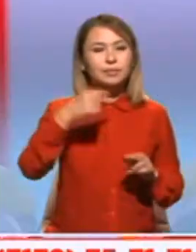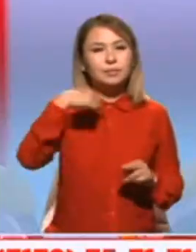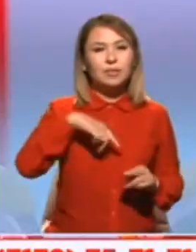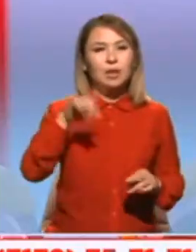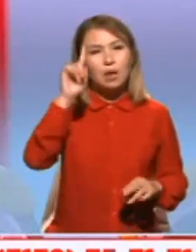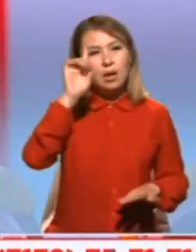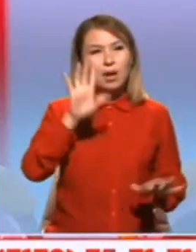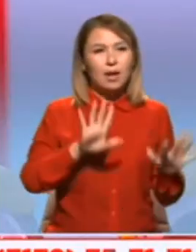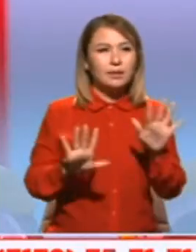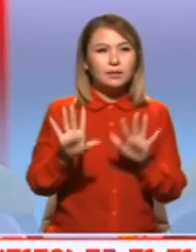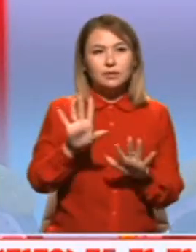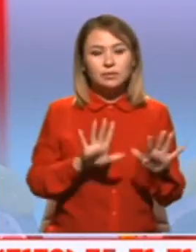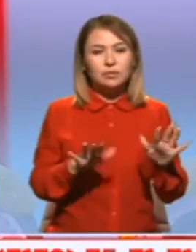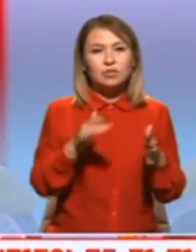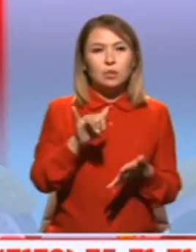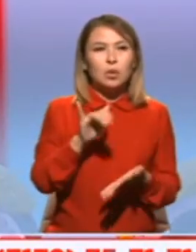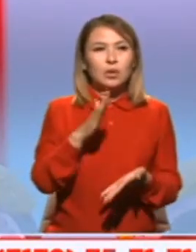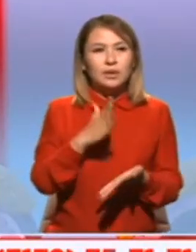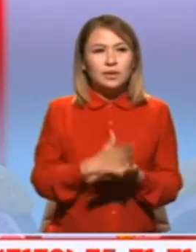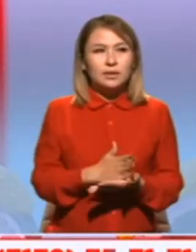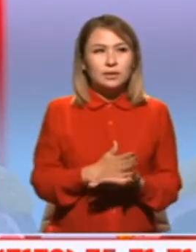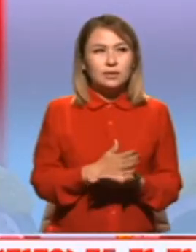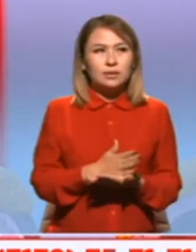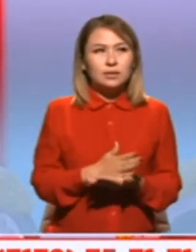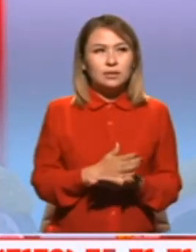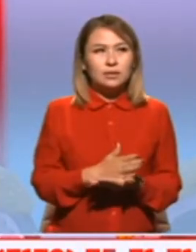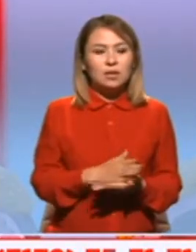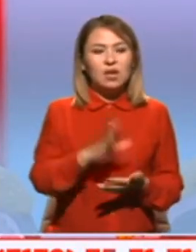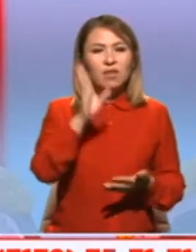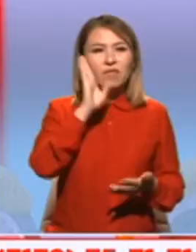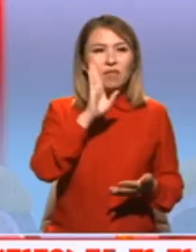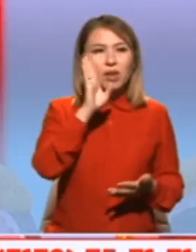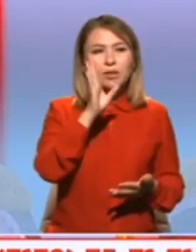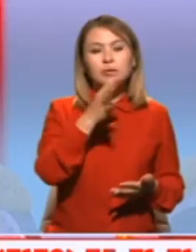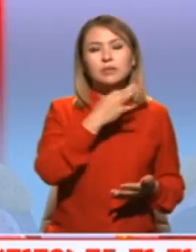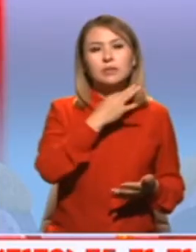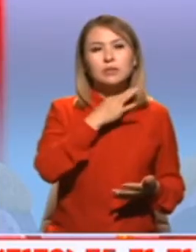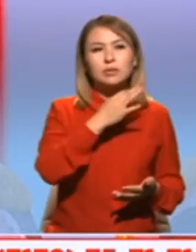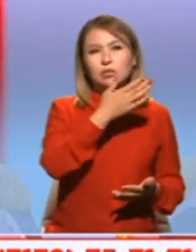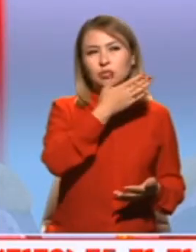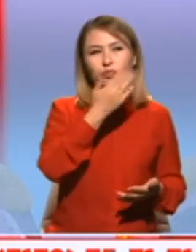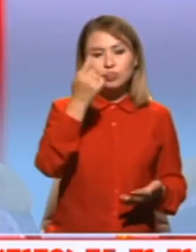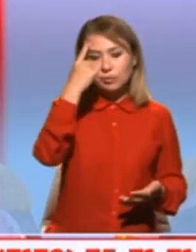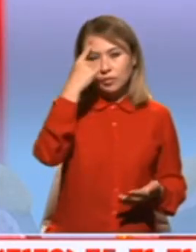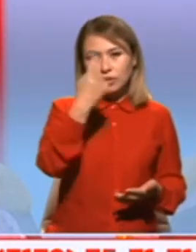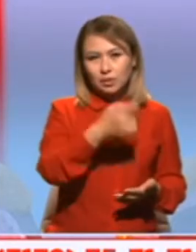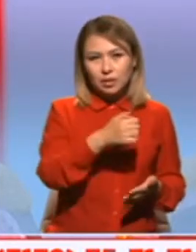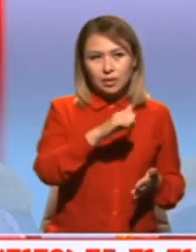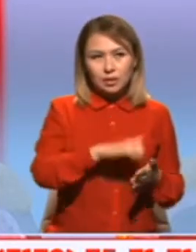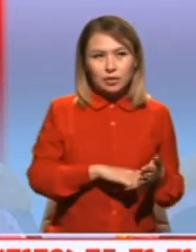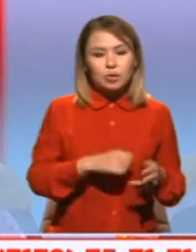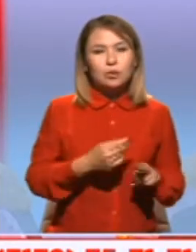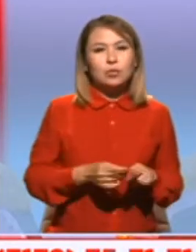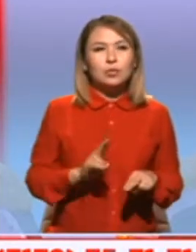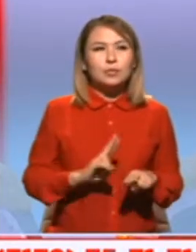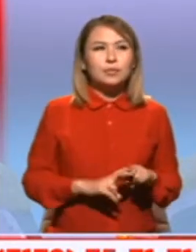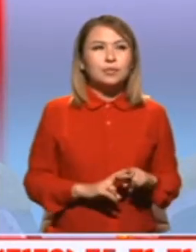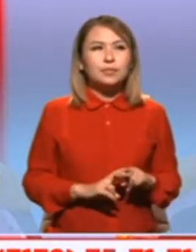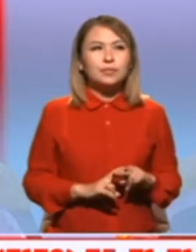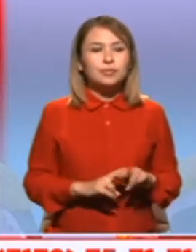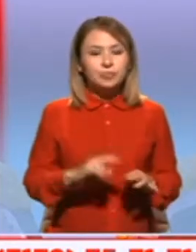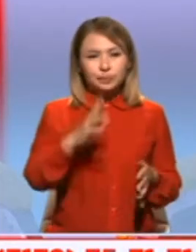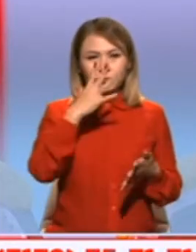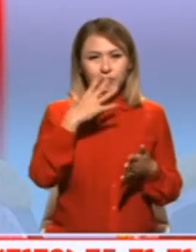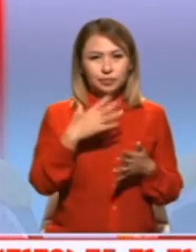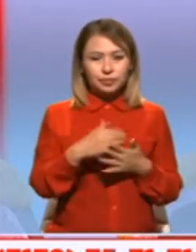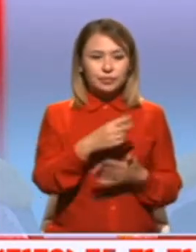анемияның алғашқы белгілері бар екені көрініп тұр, және де сусыздануға ешқандай сигнал келмейтіні көрініп тұр. Сондықтан да өзіңіздің